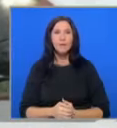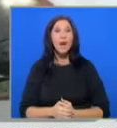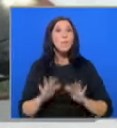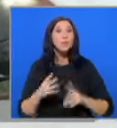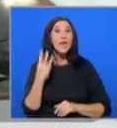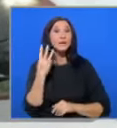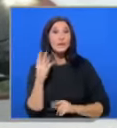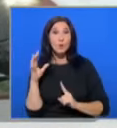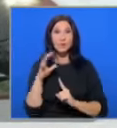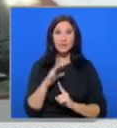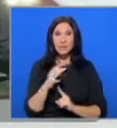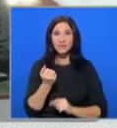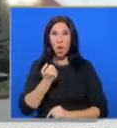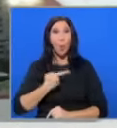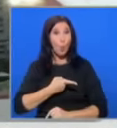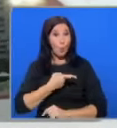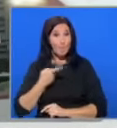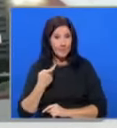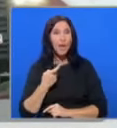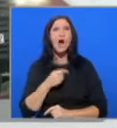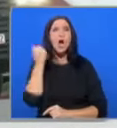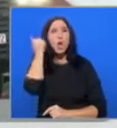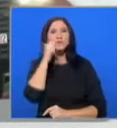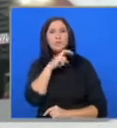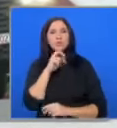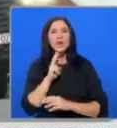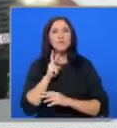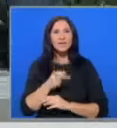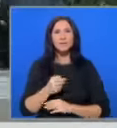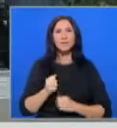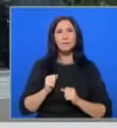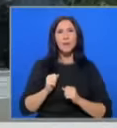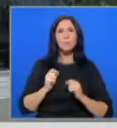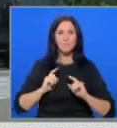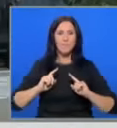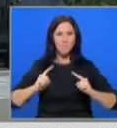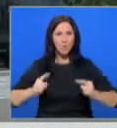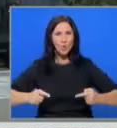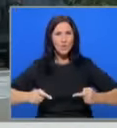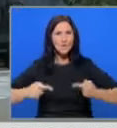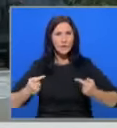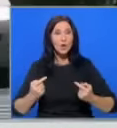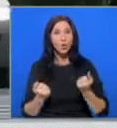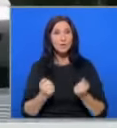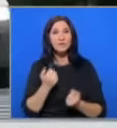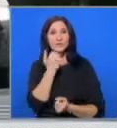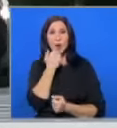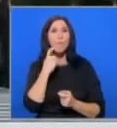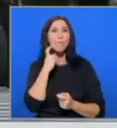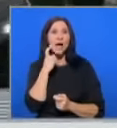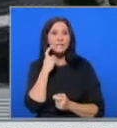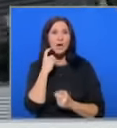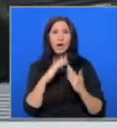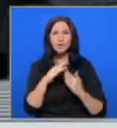Най-малко 3 от нападателите са убити, а косовската полиция влезе с бронирани превозни средства в село Банска. Къщите бяха претърсени,